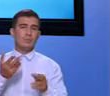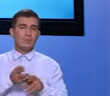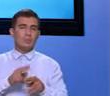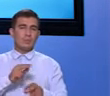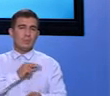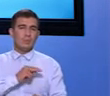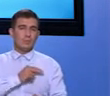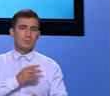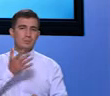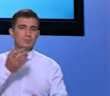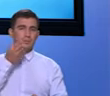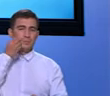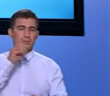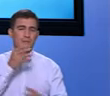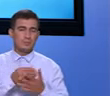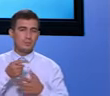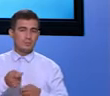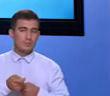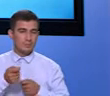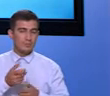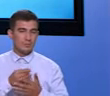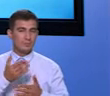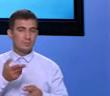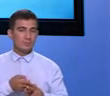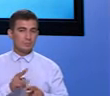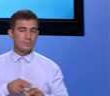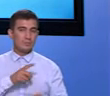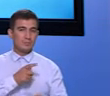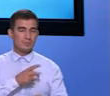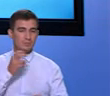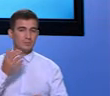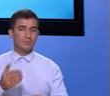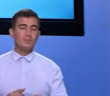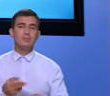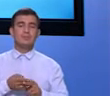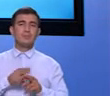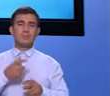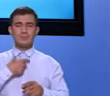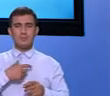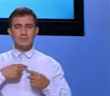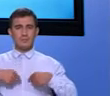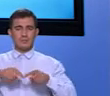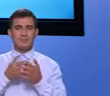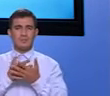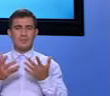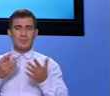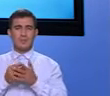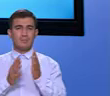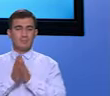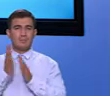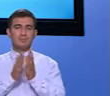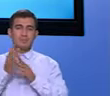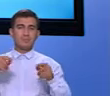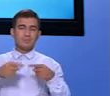katta yerlarga ega bo'lganliklari uchun o'z navbatida o'z xo'jaliklarini yuritishda va rivojlantirishda